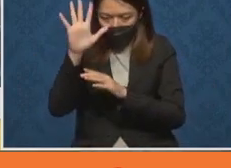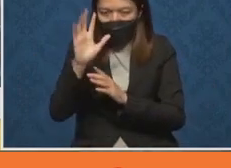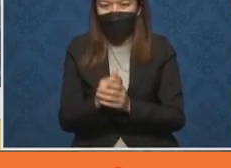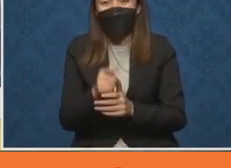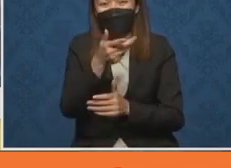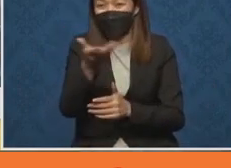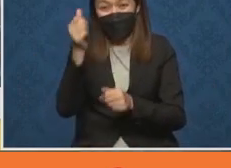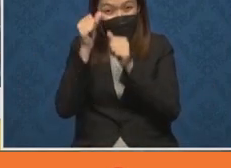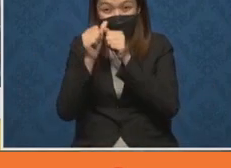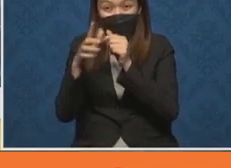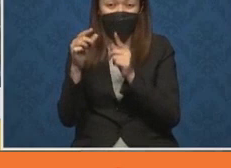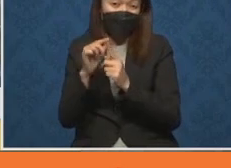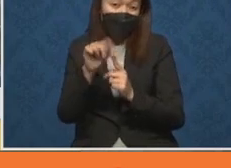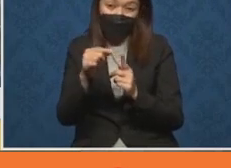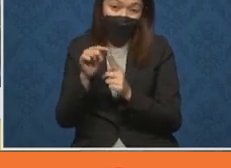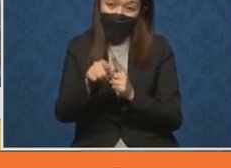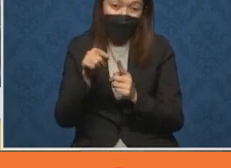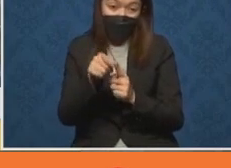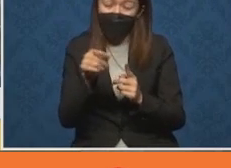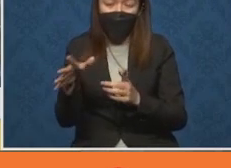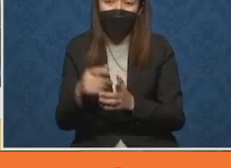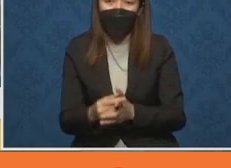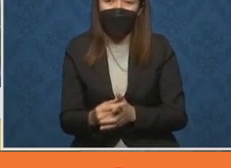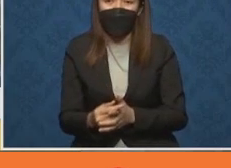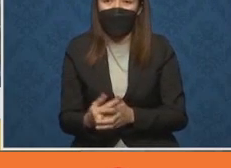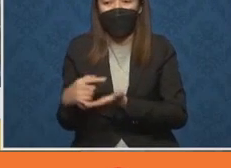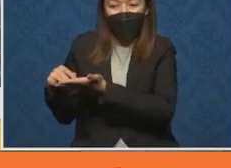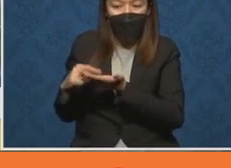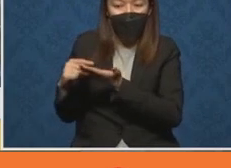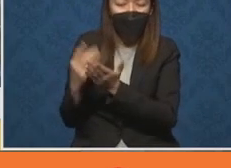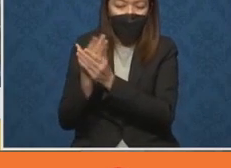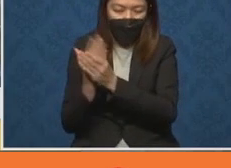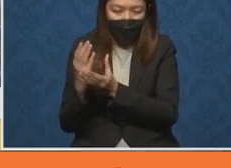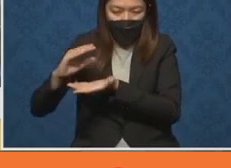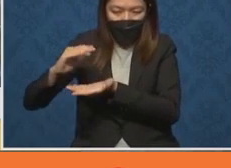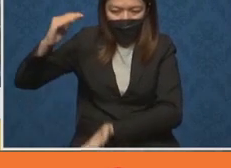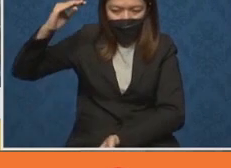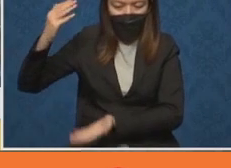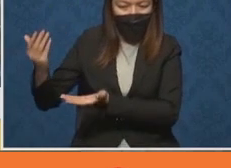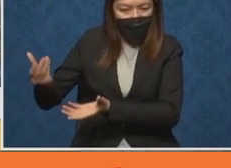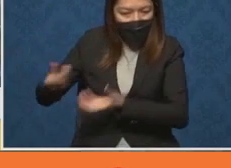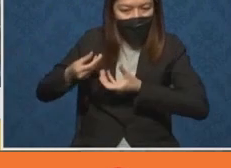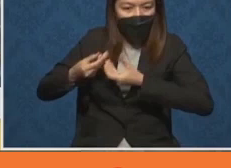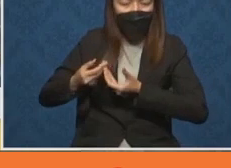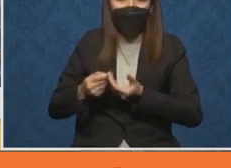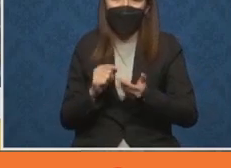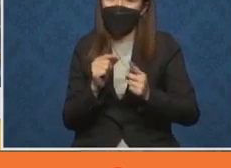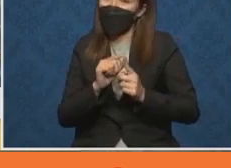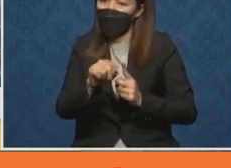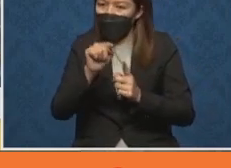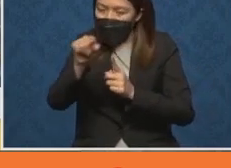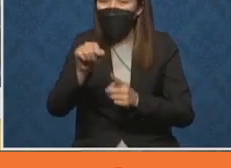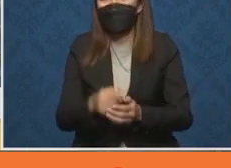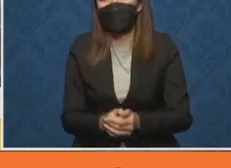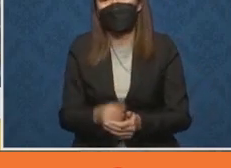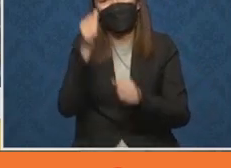ได้ห วท่านออกคำสั่งอะไรไปบ้างเพระคนรอบข้าง ท่านคงจะยื่นมาเต็มแฟมไปหมดหครับเพรอะไรครับ ทำไม่